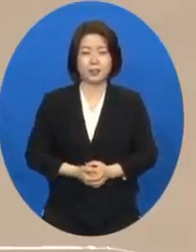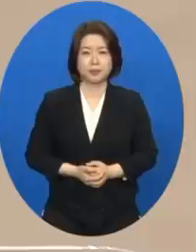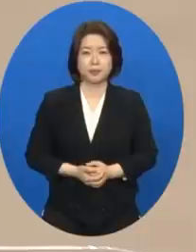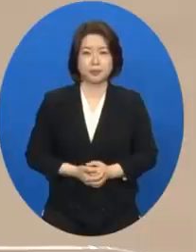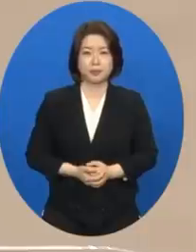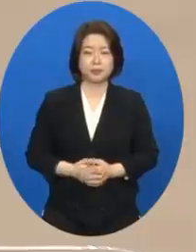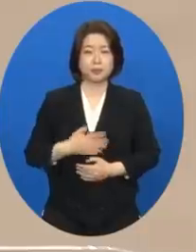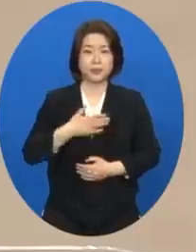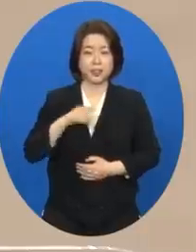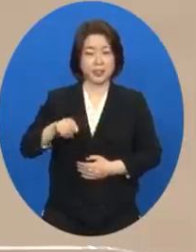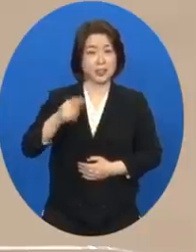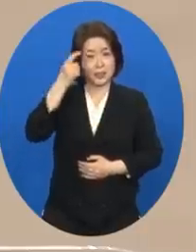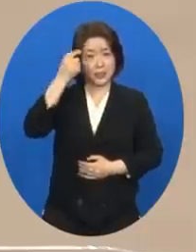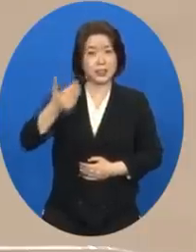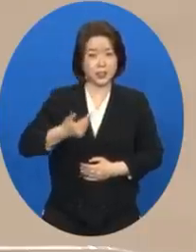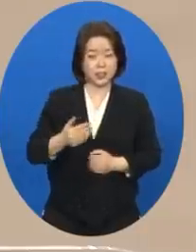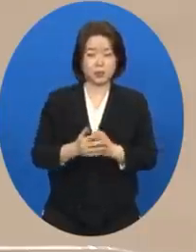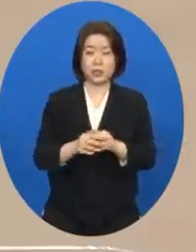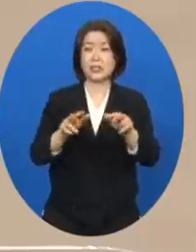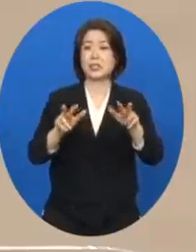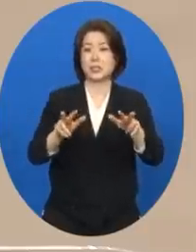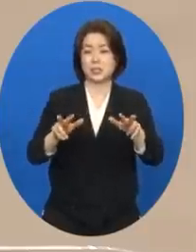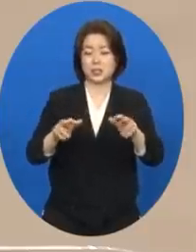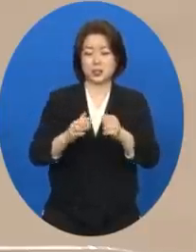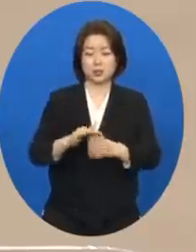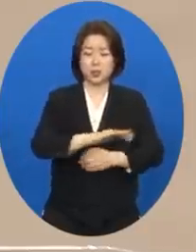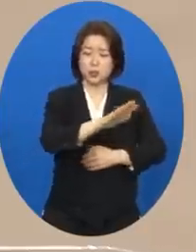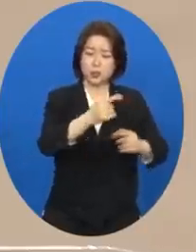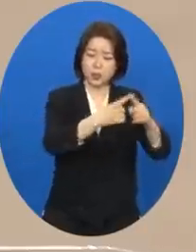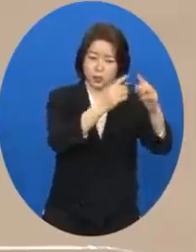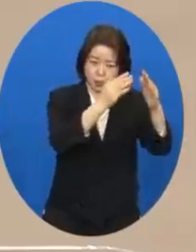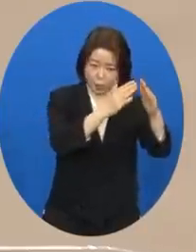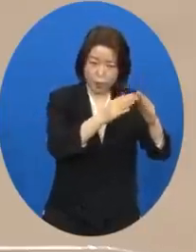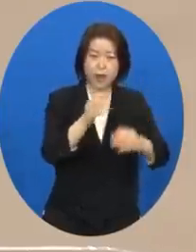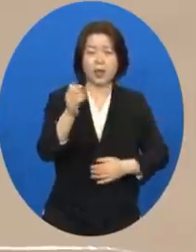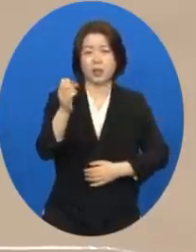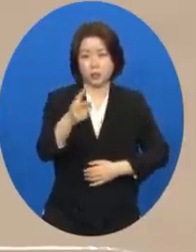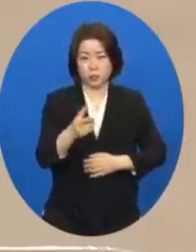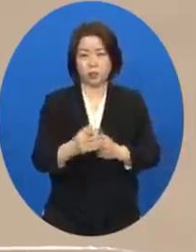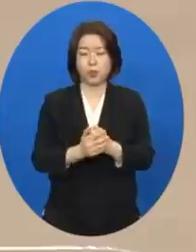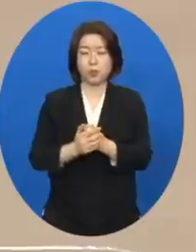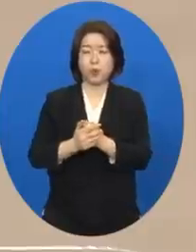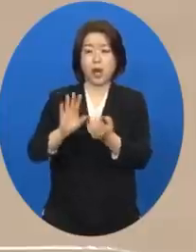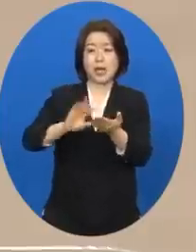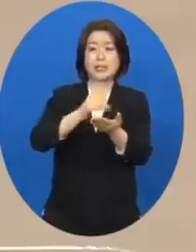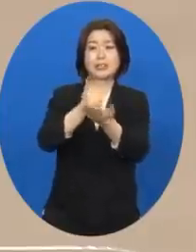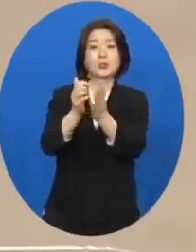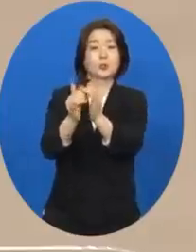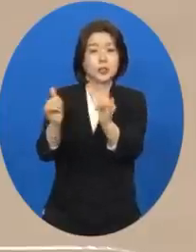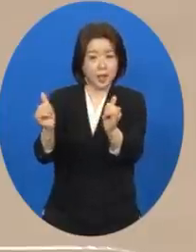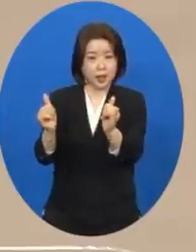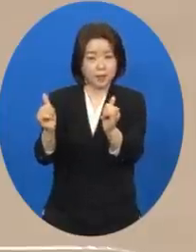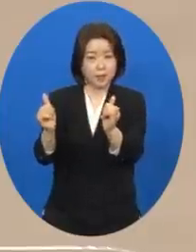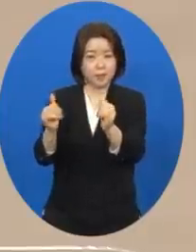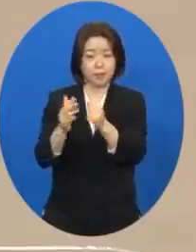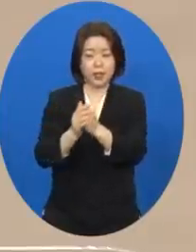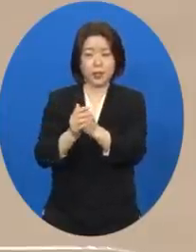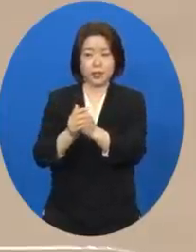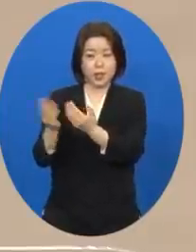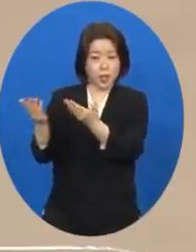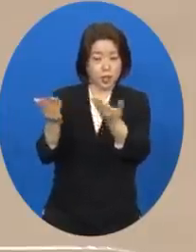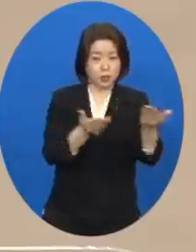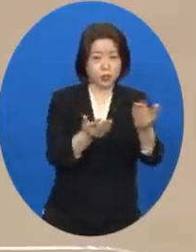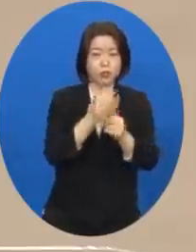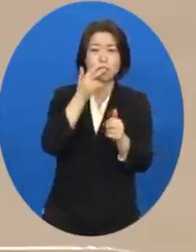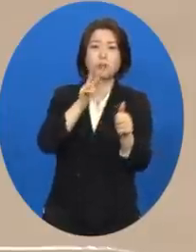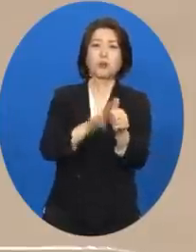아 저는 이 질문이 지금 현재 우리 교회와 또 그리스도인들에게 추는 도전이라고